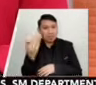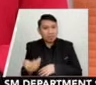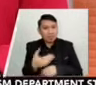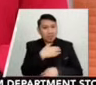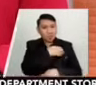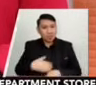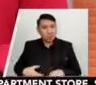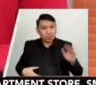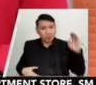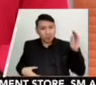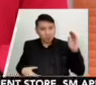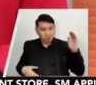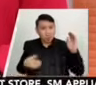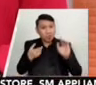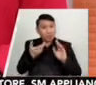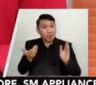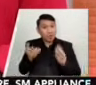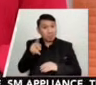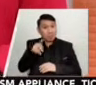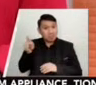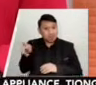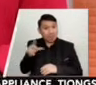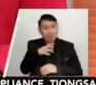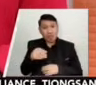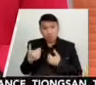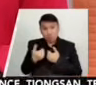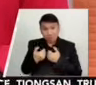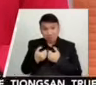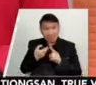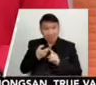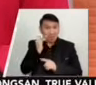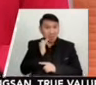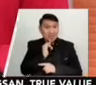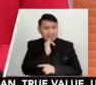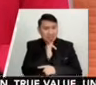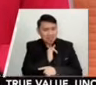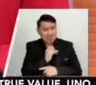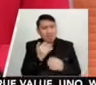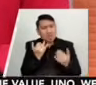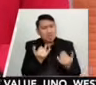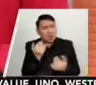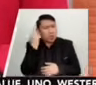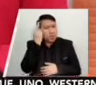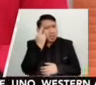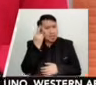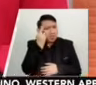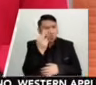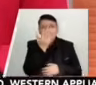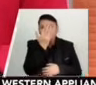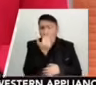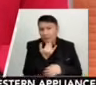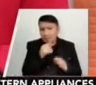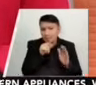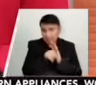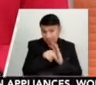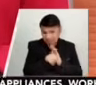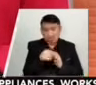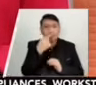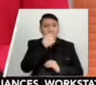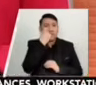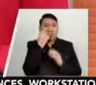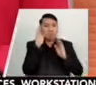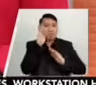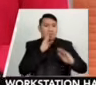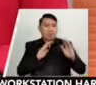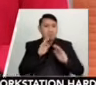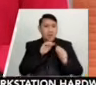si Itzhak Cohen. Ang tinitingnang ugat ng krimen ang isinilang lupa ng isa sa mga suspek. Yan ang unang balita